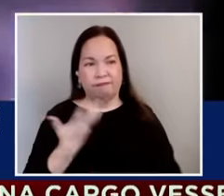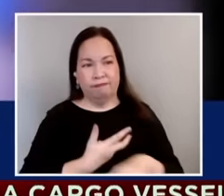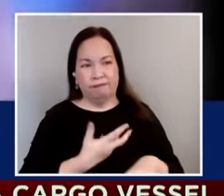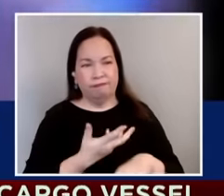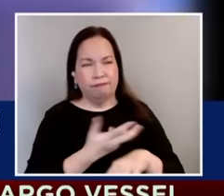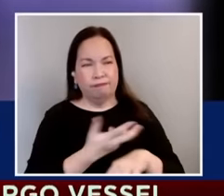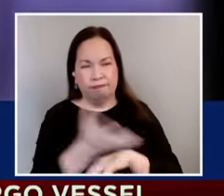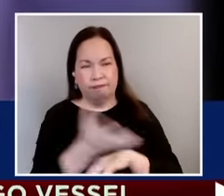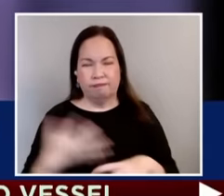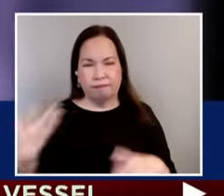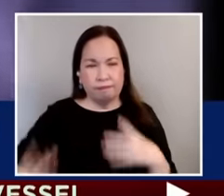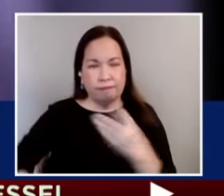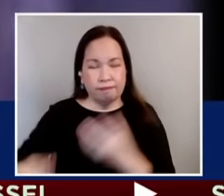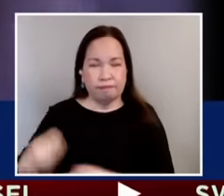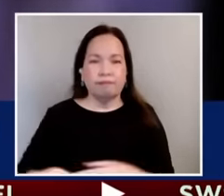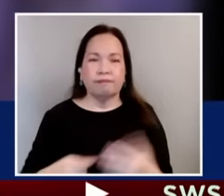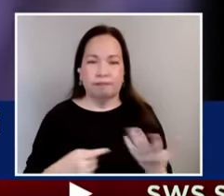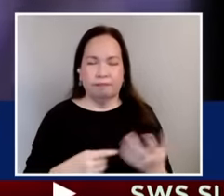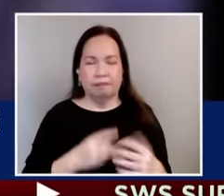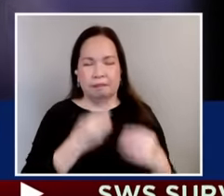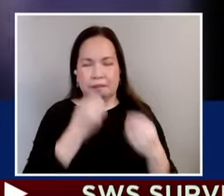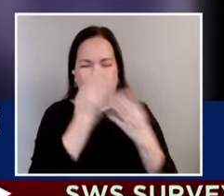Easily, ABS-CBN News.